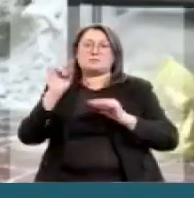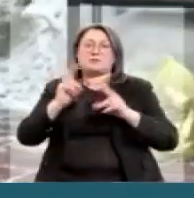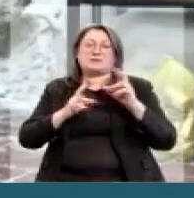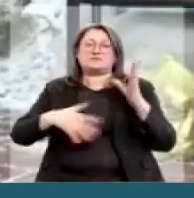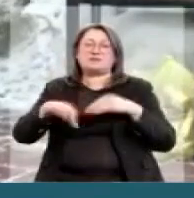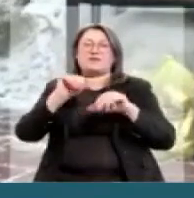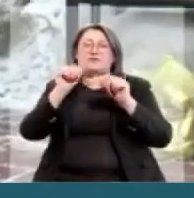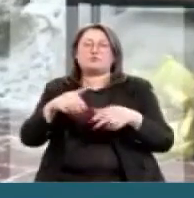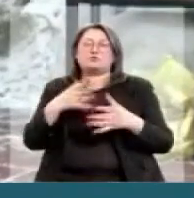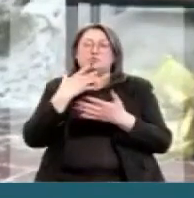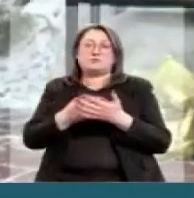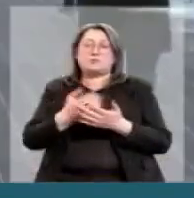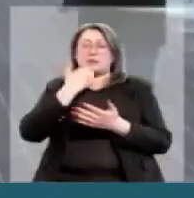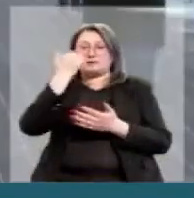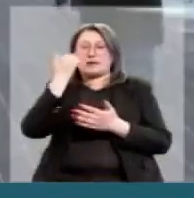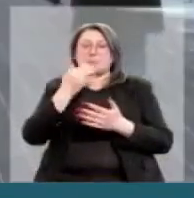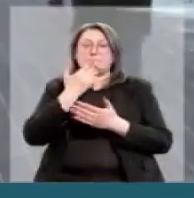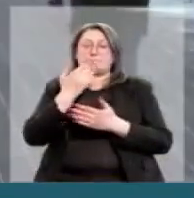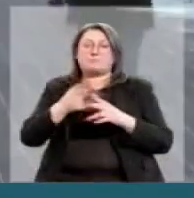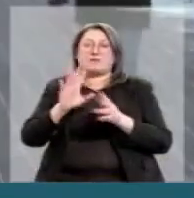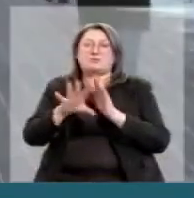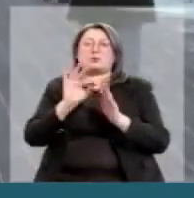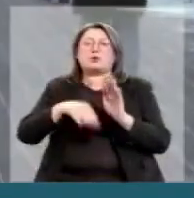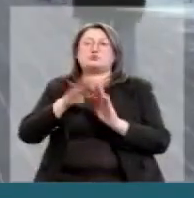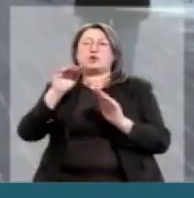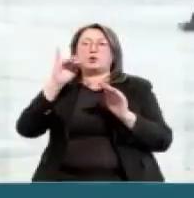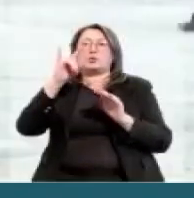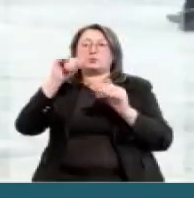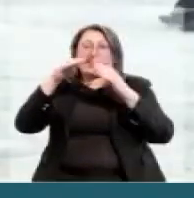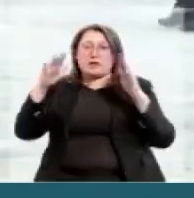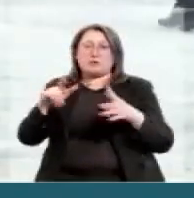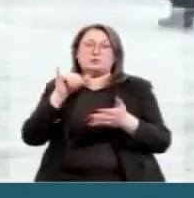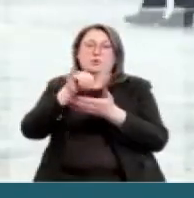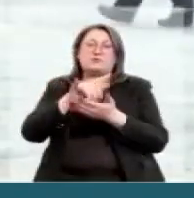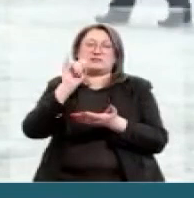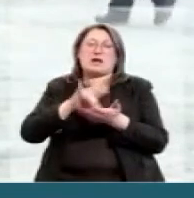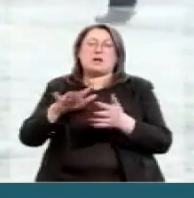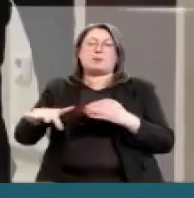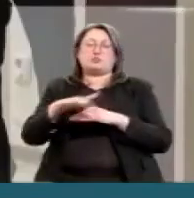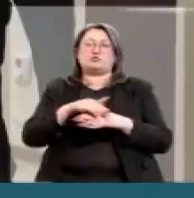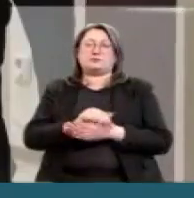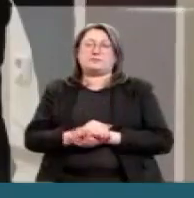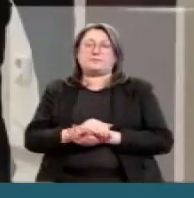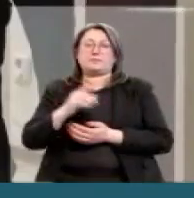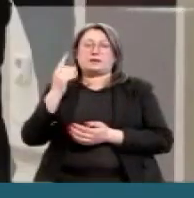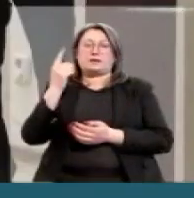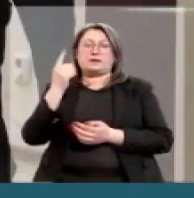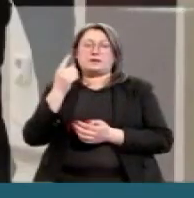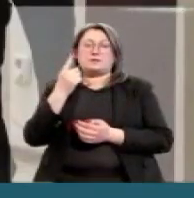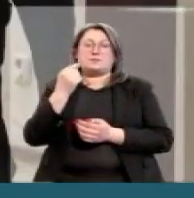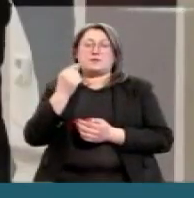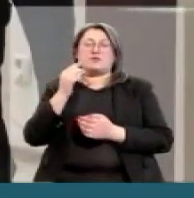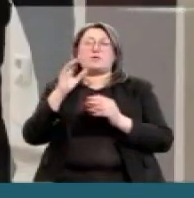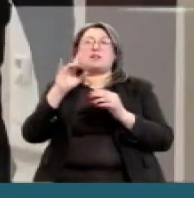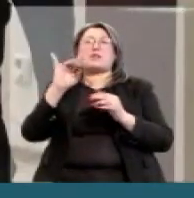предприятий всех форм собственности. Благодаря последнему выберут лучшую юрту среди тех, которые установят на центральной площади. Первый конкурс на